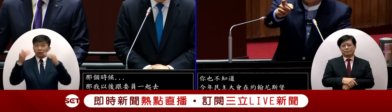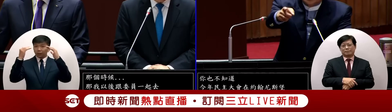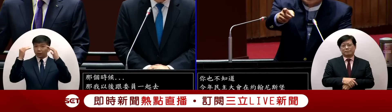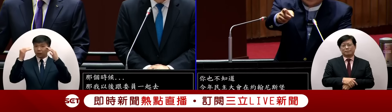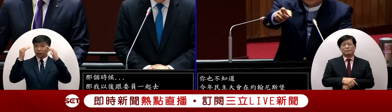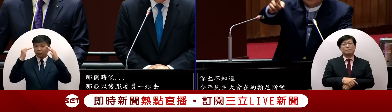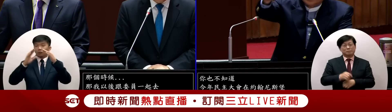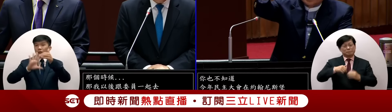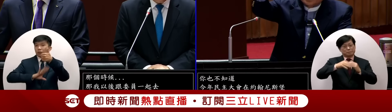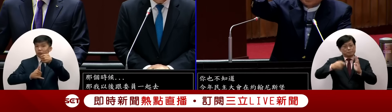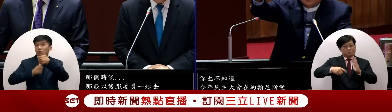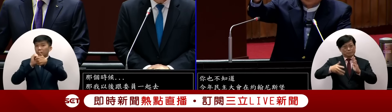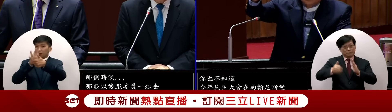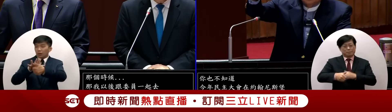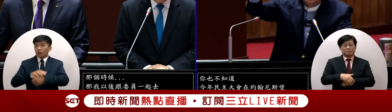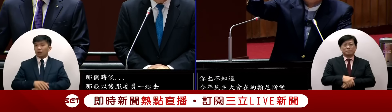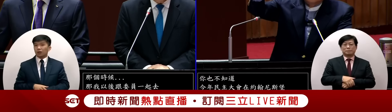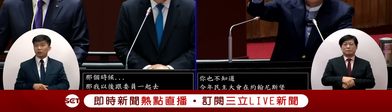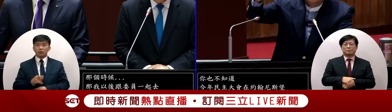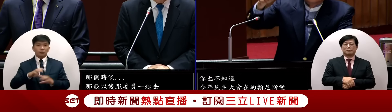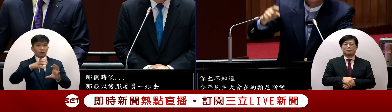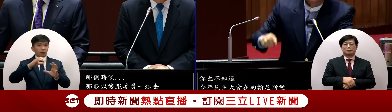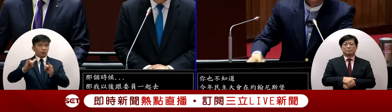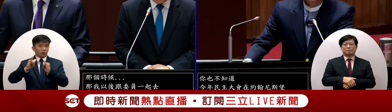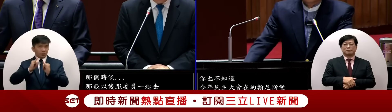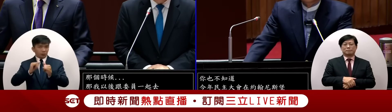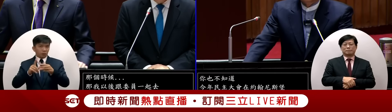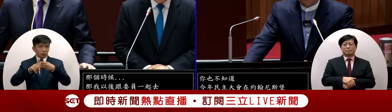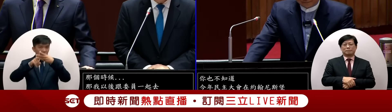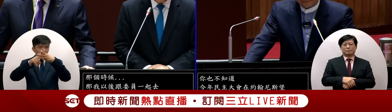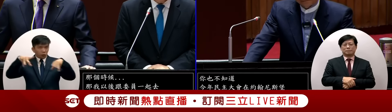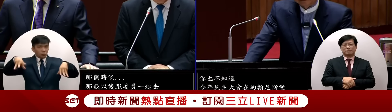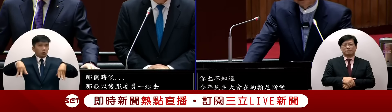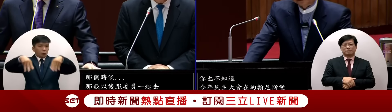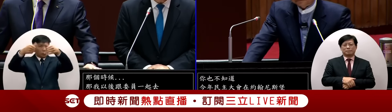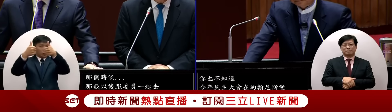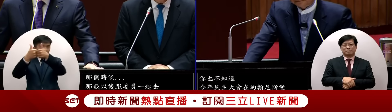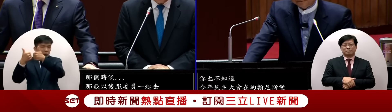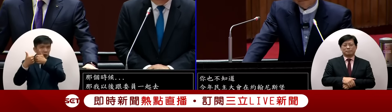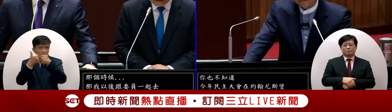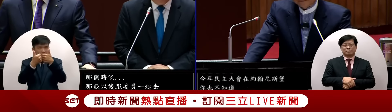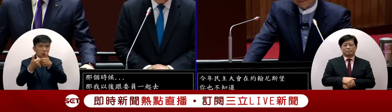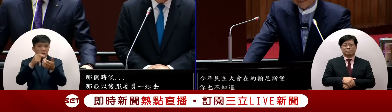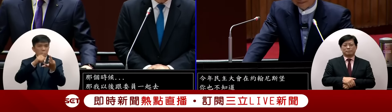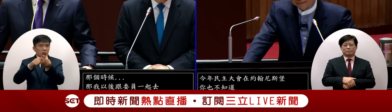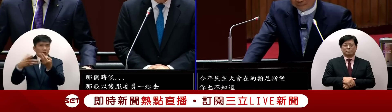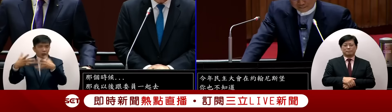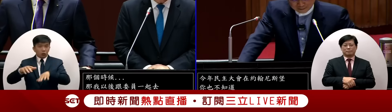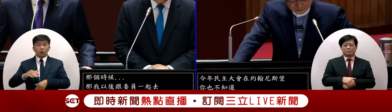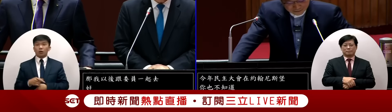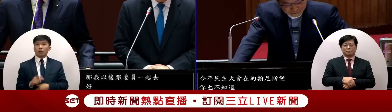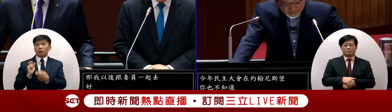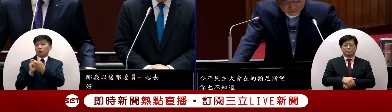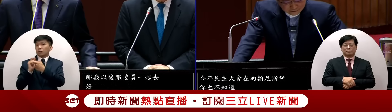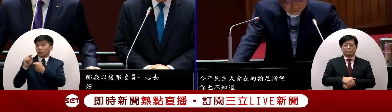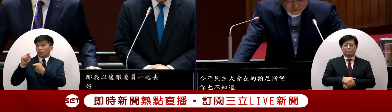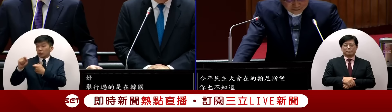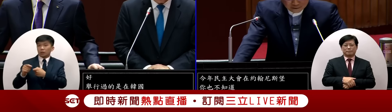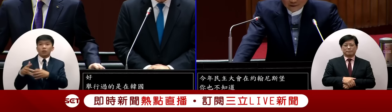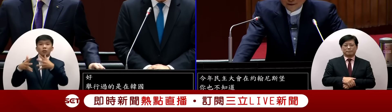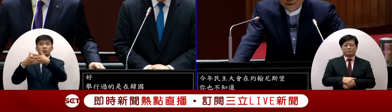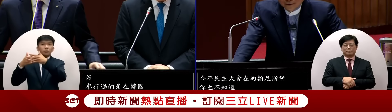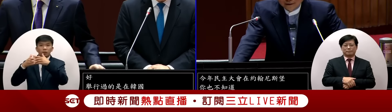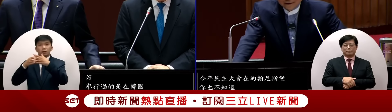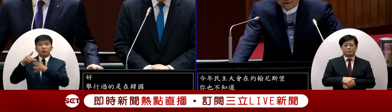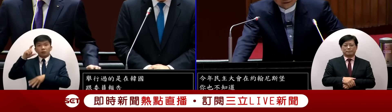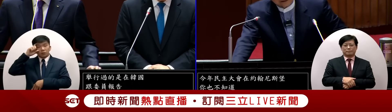欸，叫做 院长， 叫做世界民主高峰会的很多个啦，啊，因为最近就是因为以这个拜登为主哦，召开的那一个在